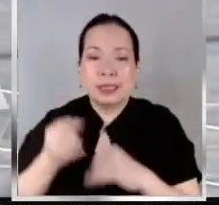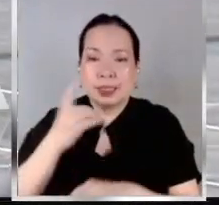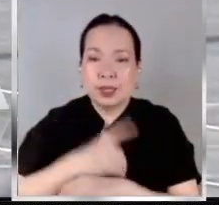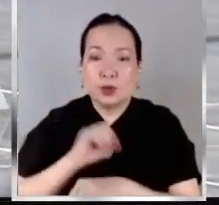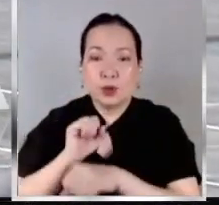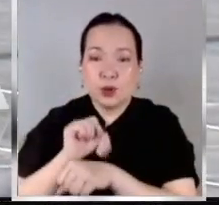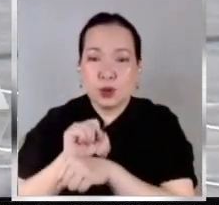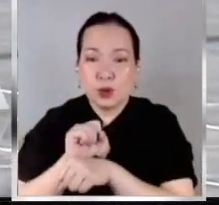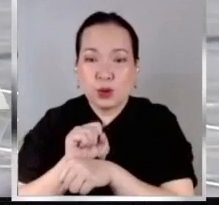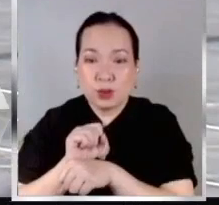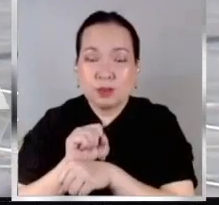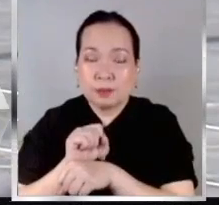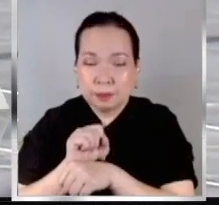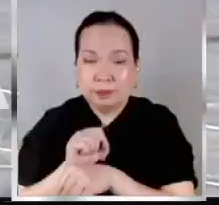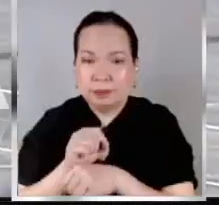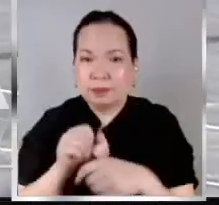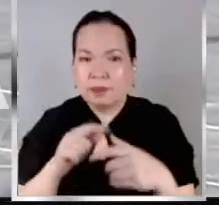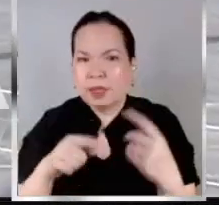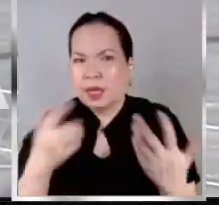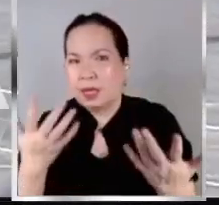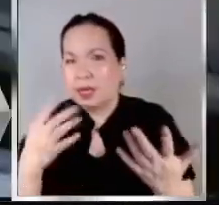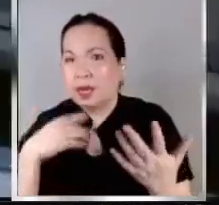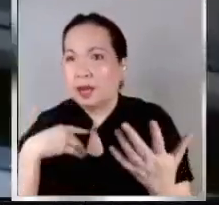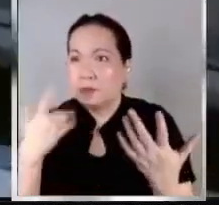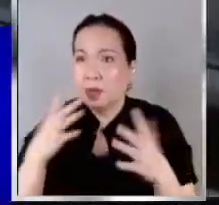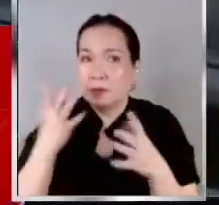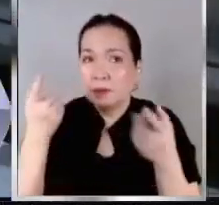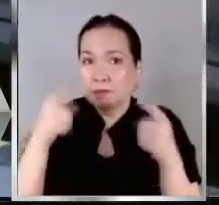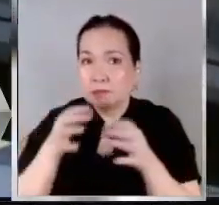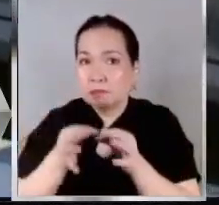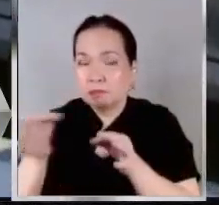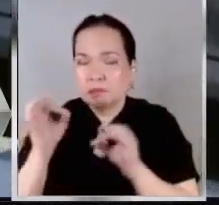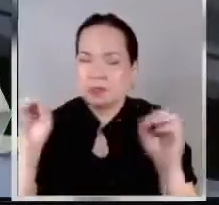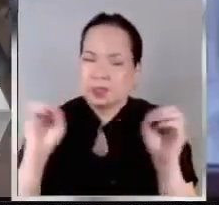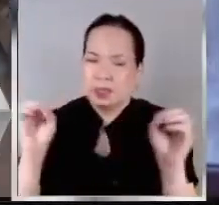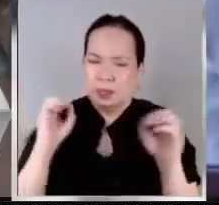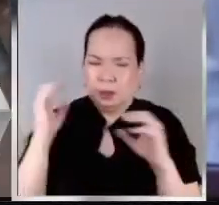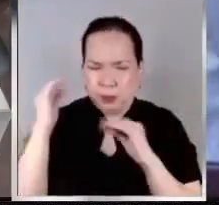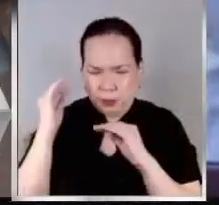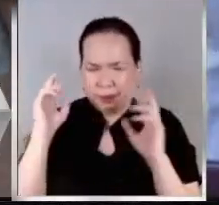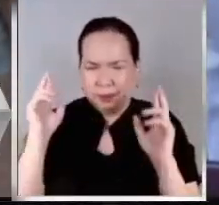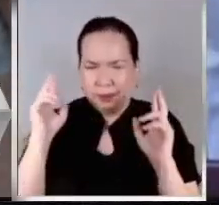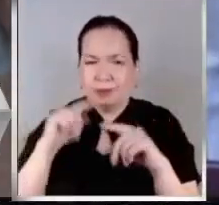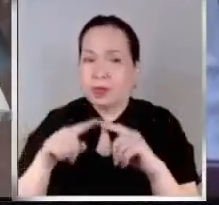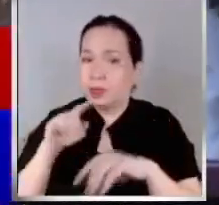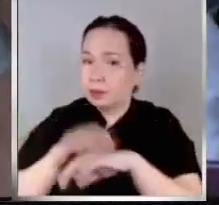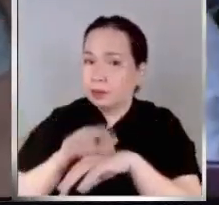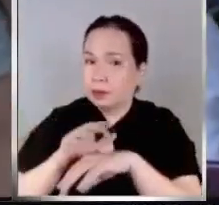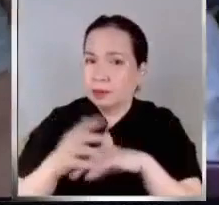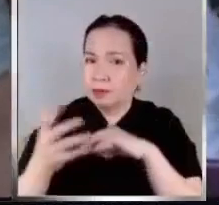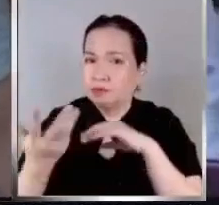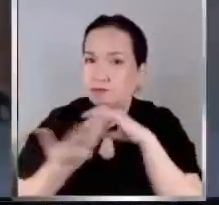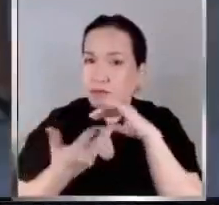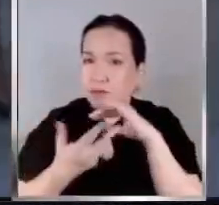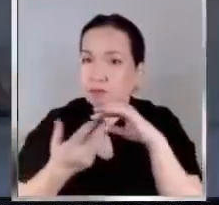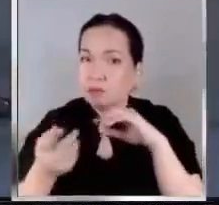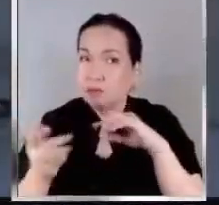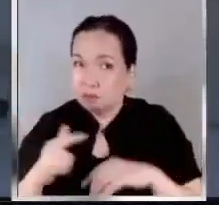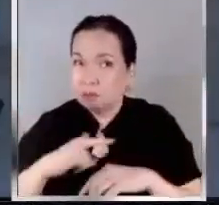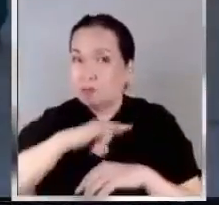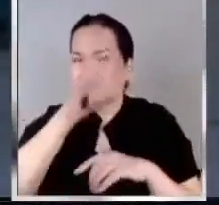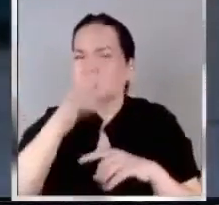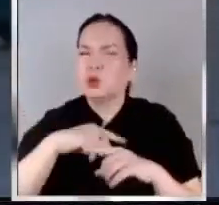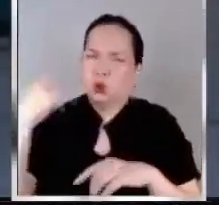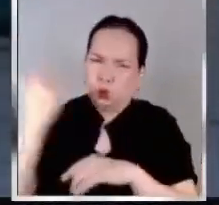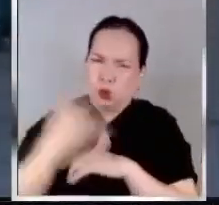Wala naman daw inaasahan na major delays sa flights. Pero paalala sa mga pasahero, agahan ang pagpunta sa airport. At least 3